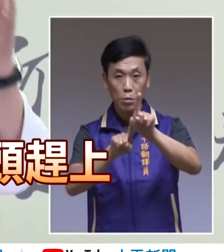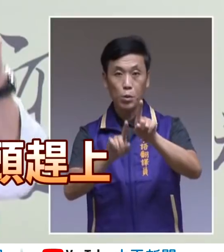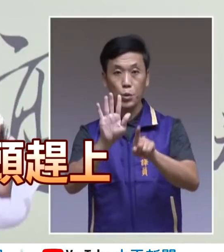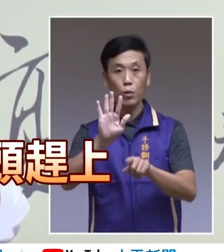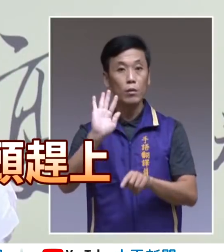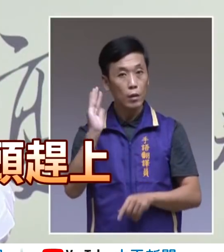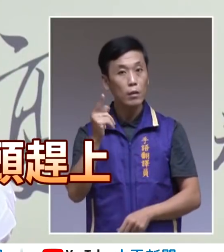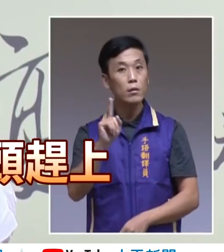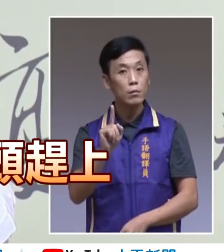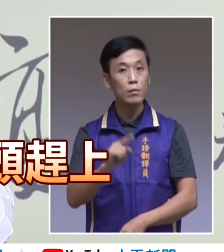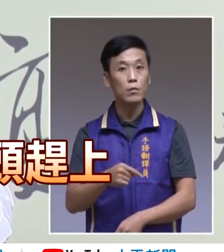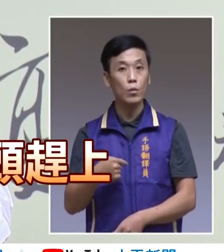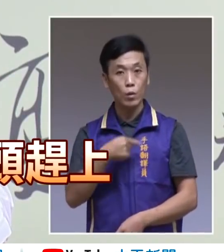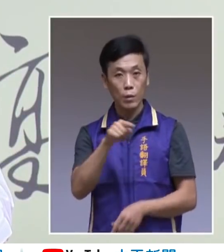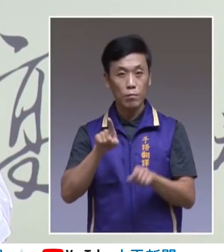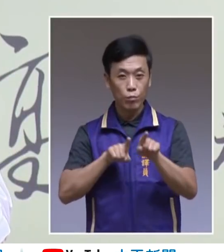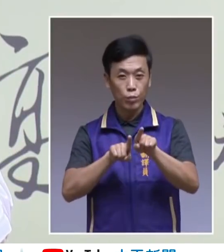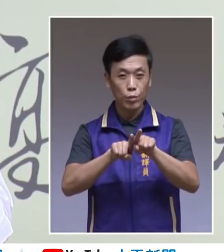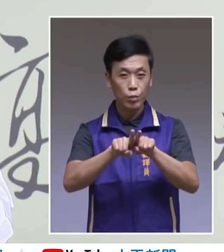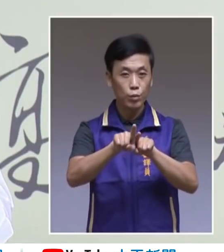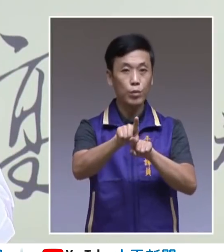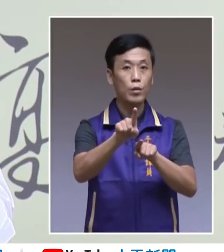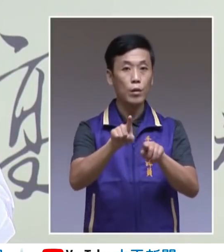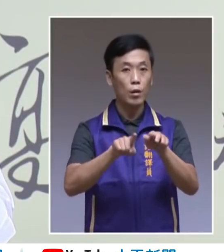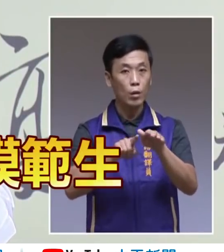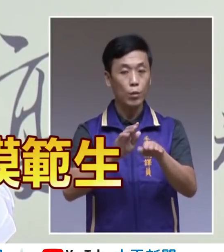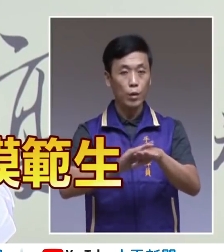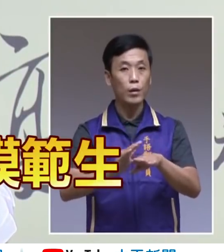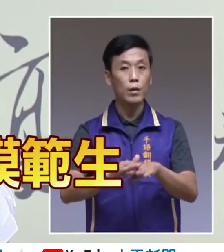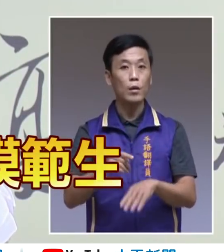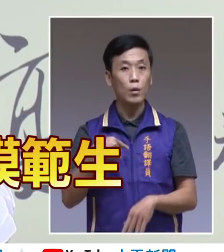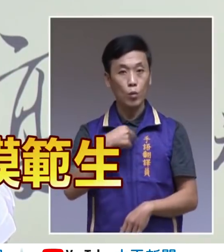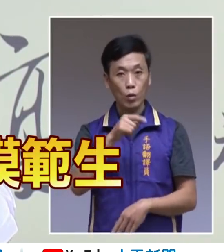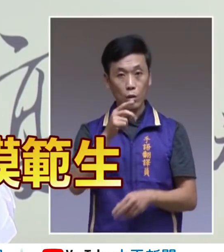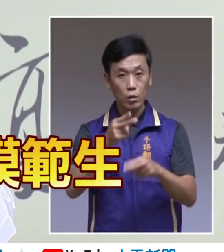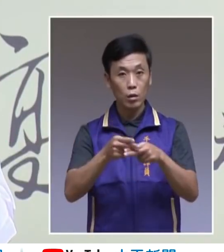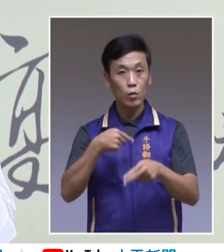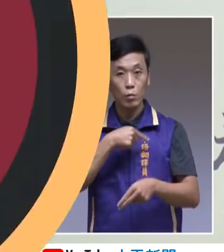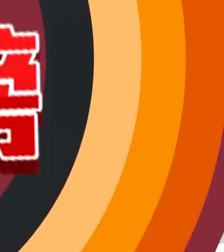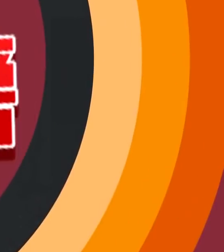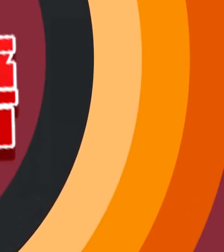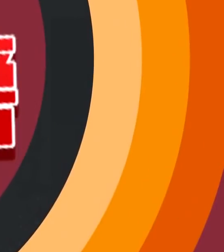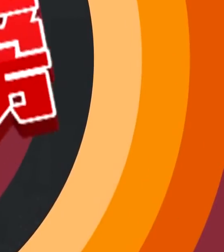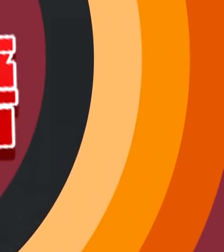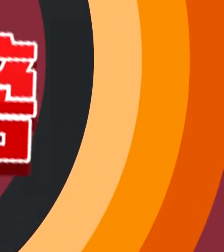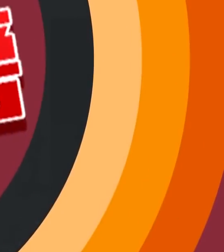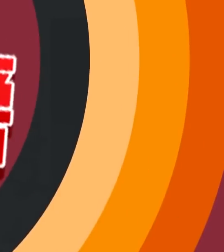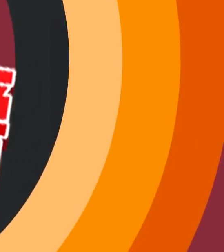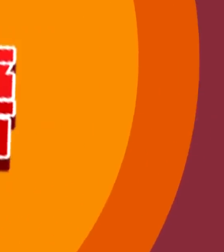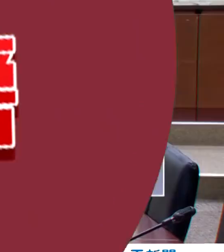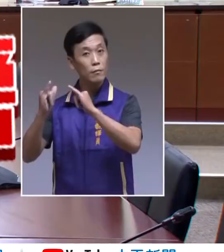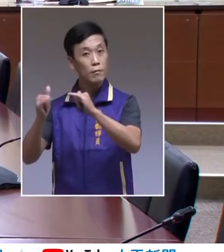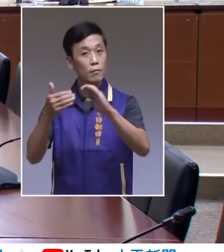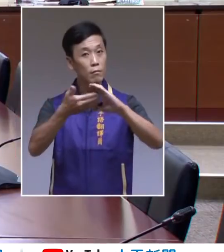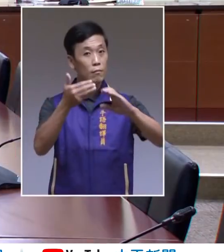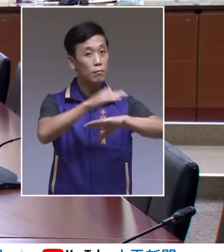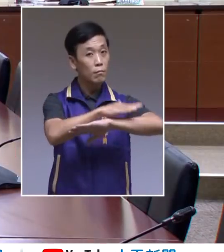是我们就全面的啊迎头赶上啊。我相信我们也会成为防疫的模范生。